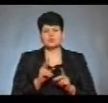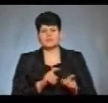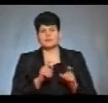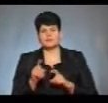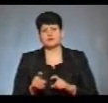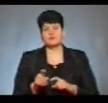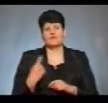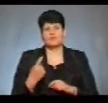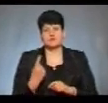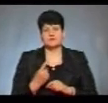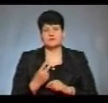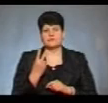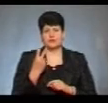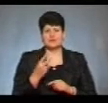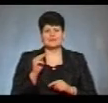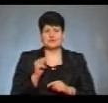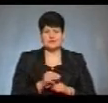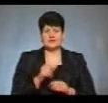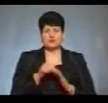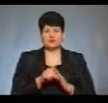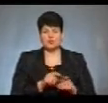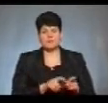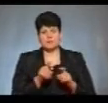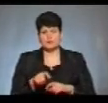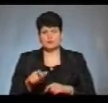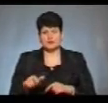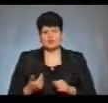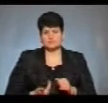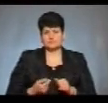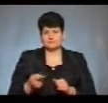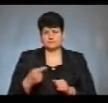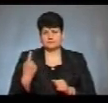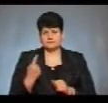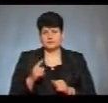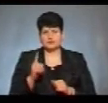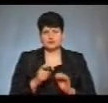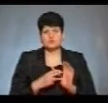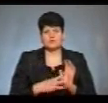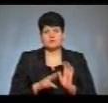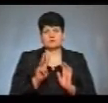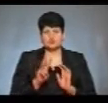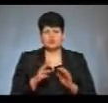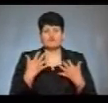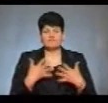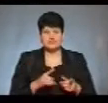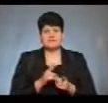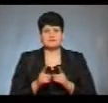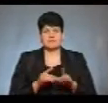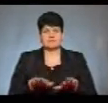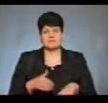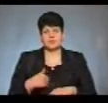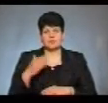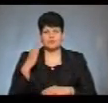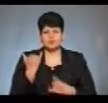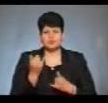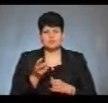Розповідає, з понад 2000 внутрішньопереміщених осіб, які живуть на Тернопільщині, 183 вже змінили місце голосування. Сьогодні